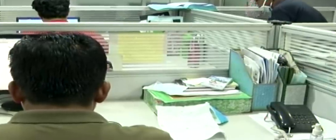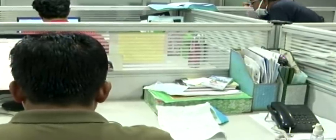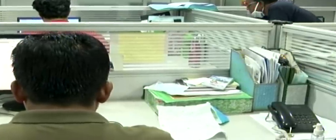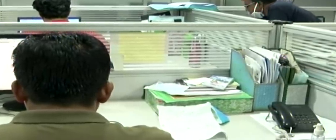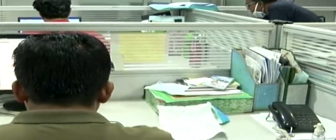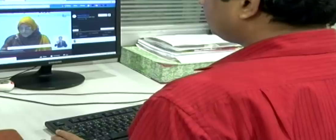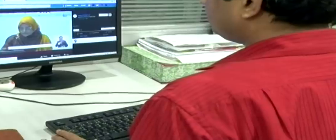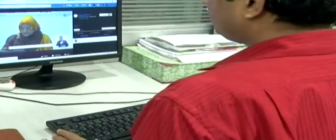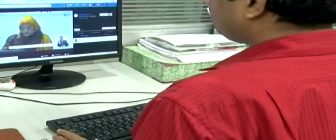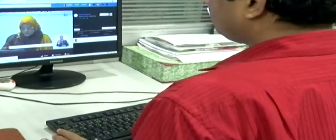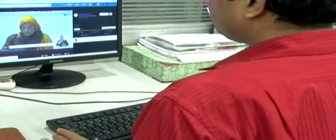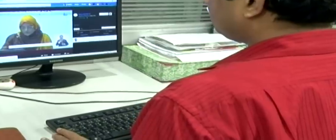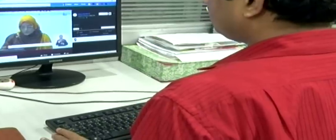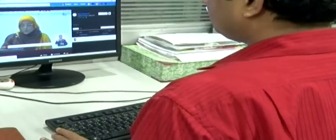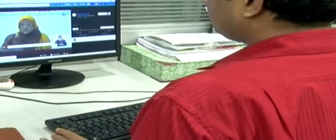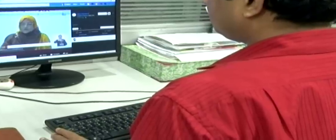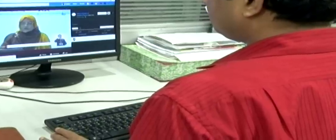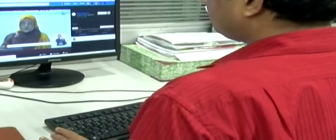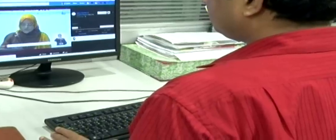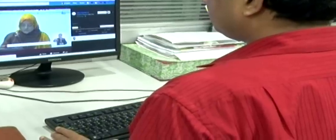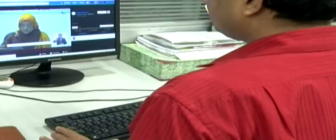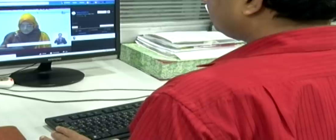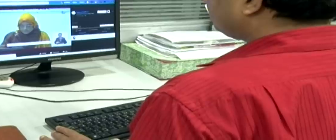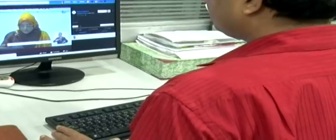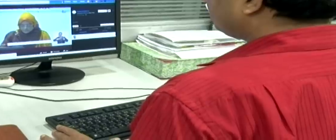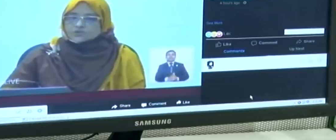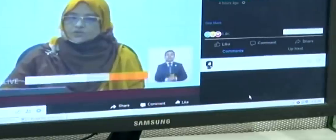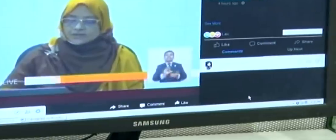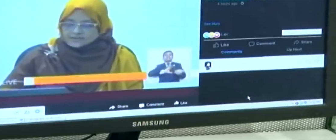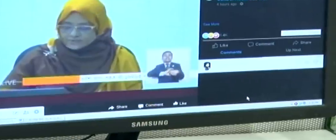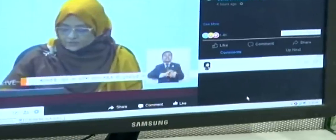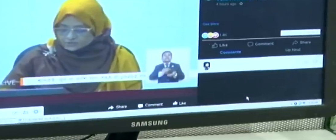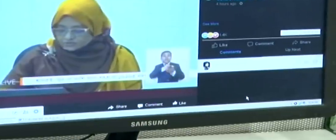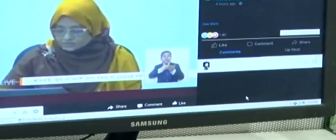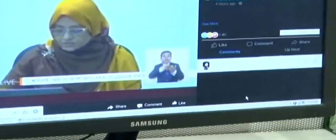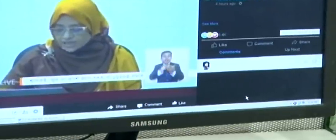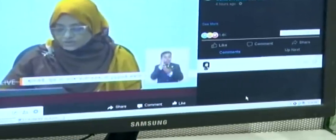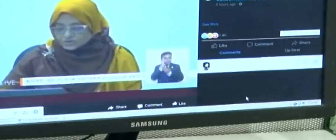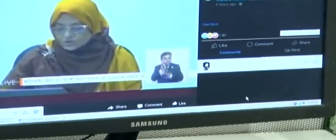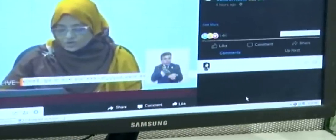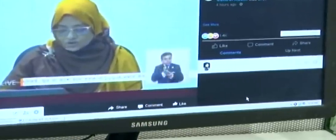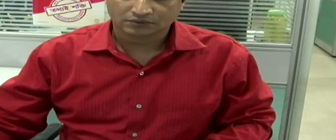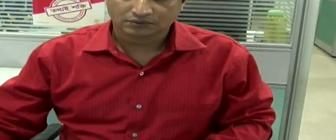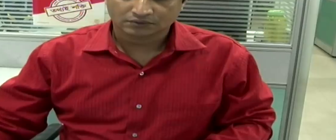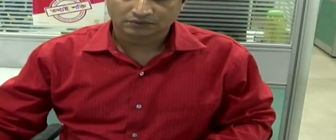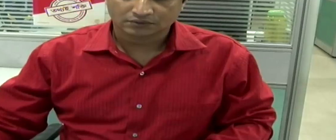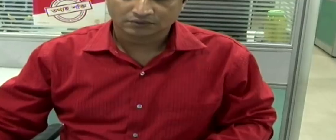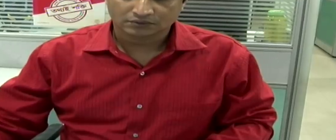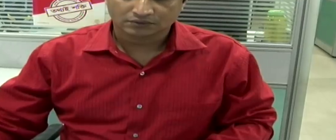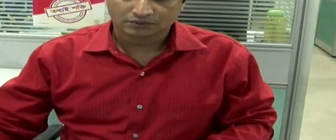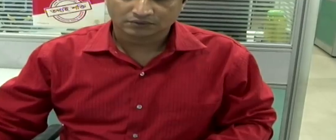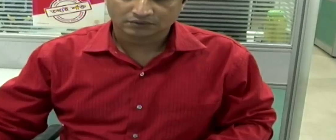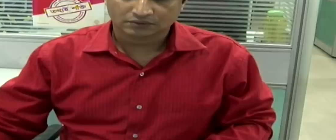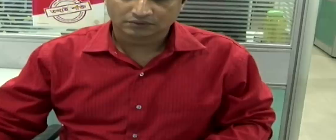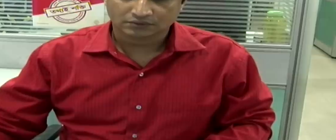রেকর্ড সংখ্যক 341 জনের করোনা ভাইরাসে আক্রান্তের খবর, একই সঙ্গে মৃত্যু হয়েছে 10 জনের, যা আগের